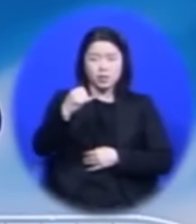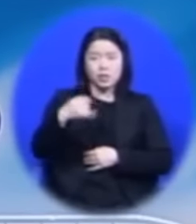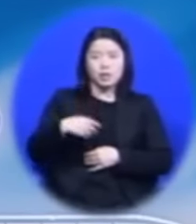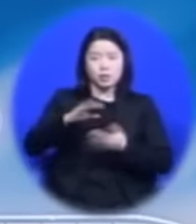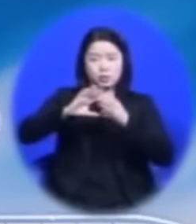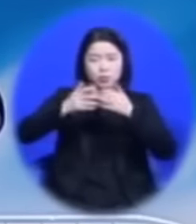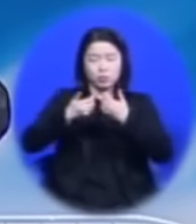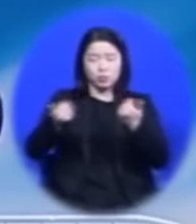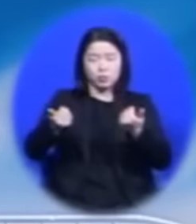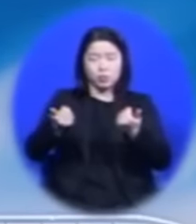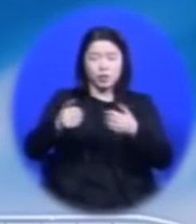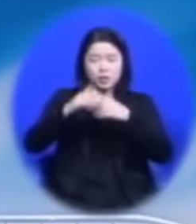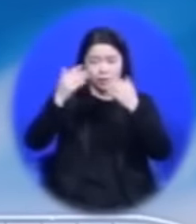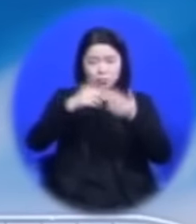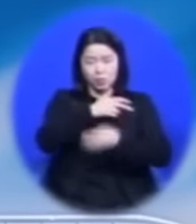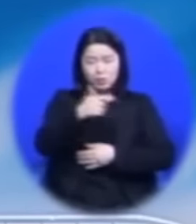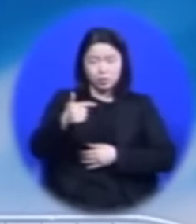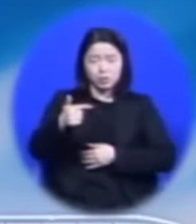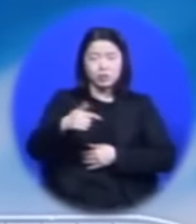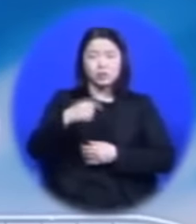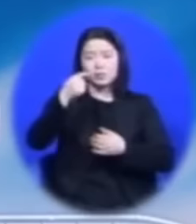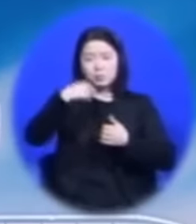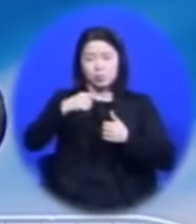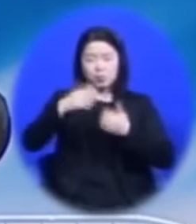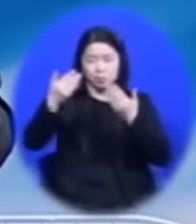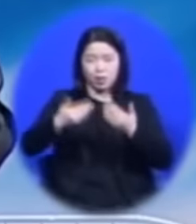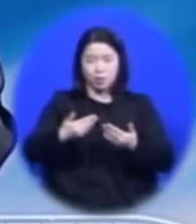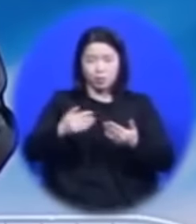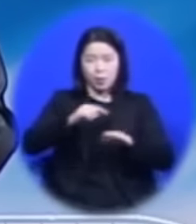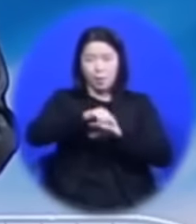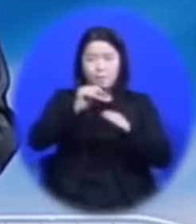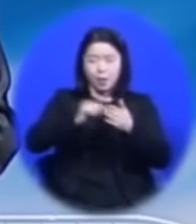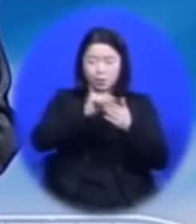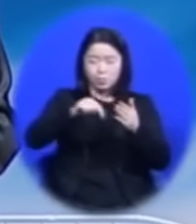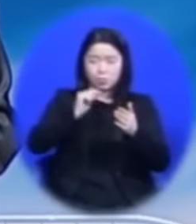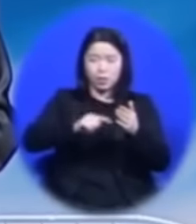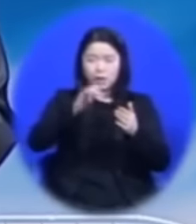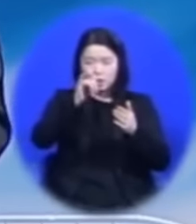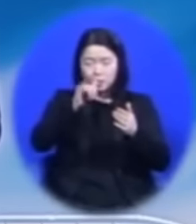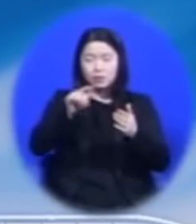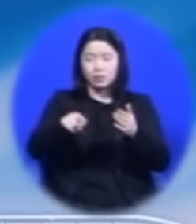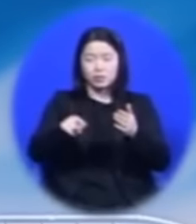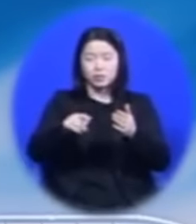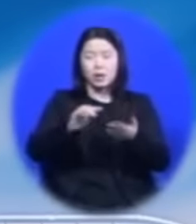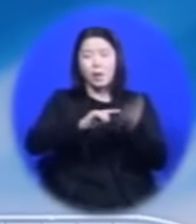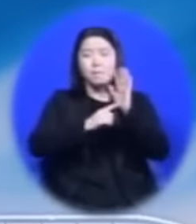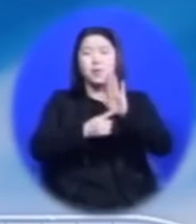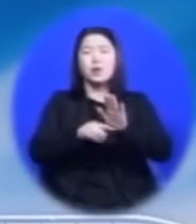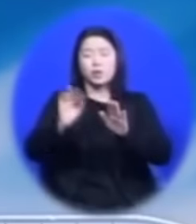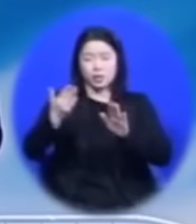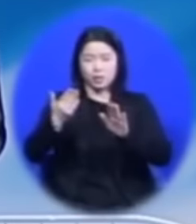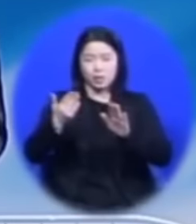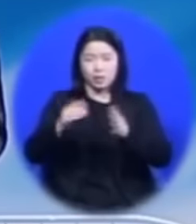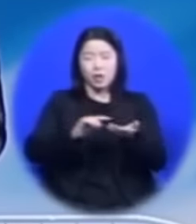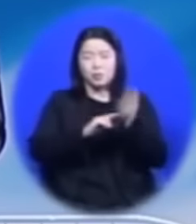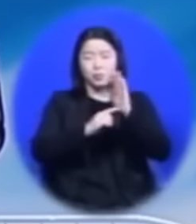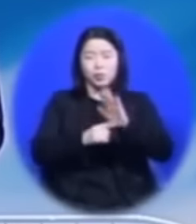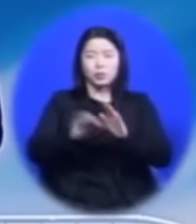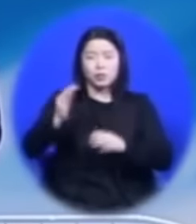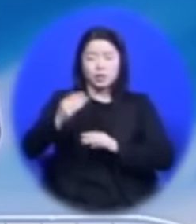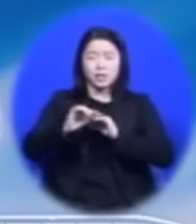교훈은 마음에 있는 사랑은 표현되어야 한다는 거예요. 표현하지 않는 사랑은 사랑이 아니라는